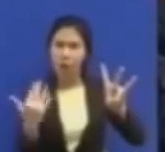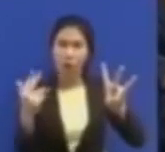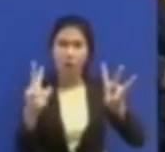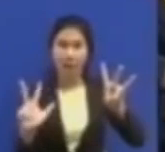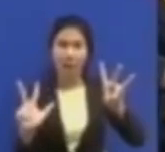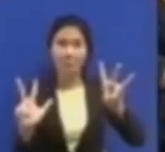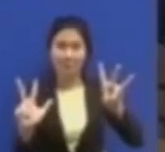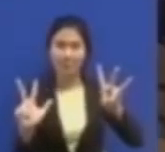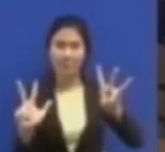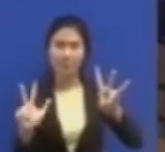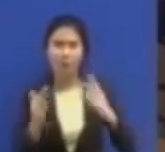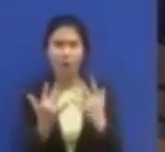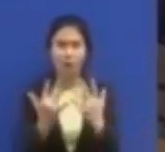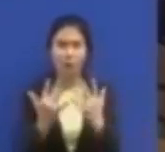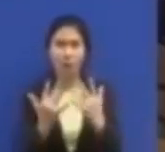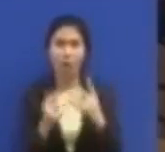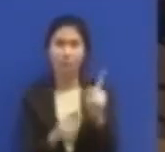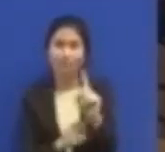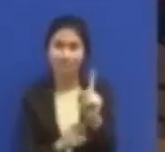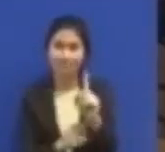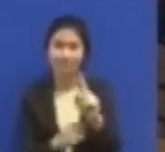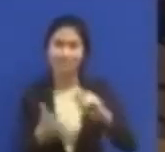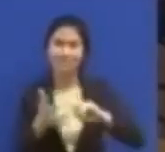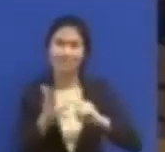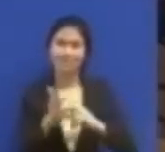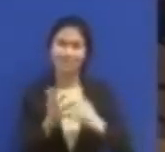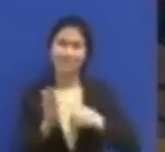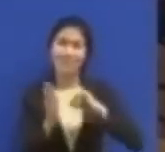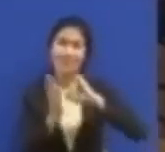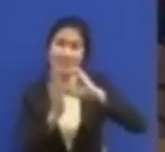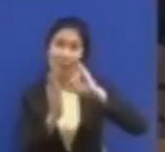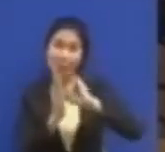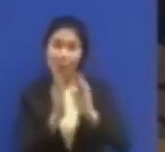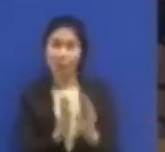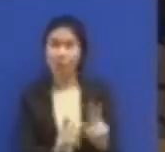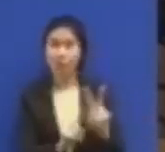ยังรออยู่ที่เชียงใหม่2